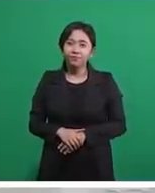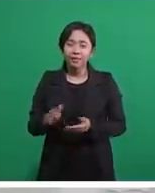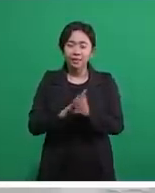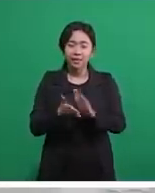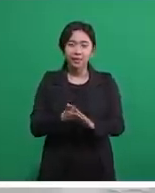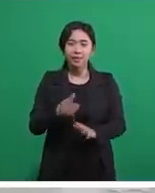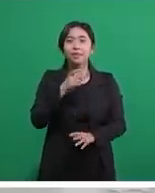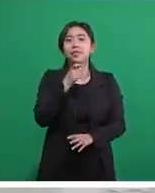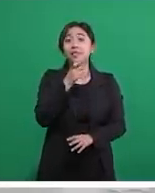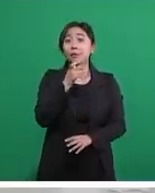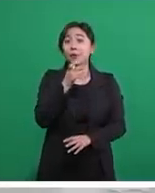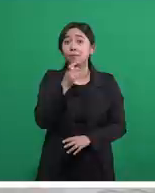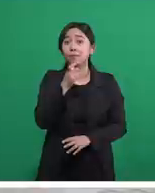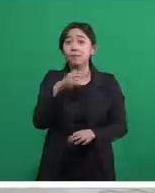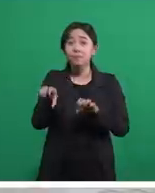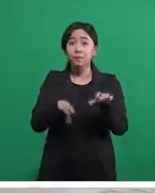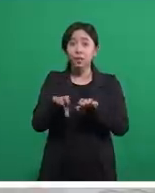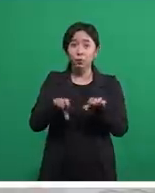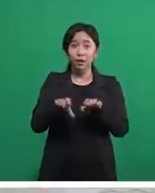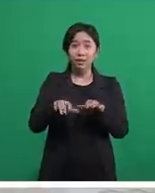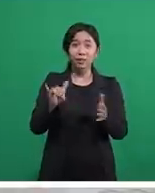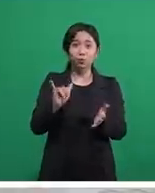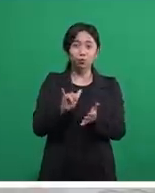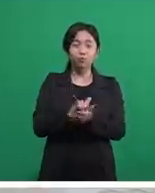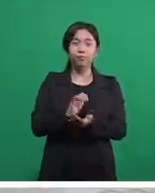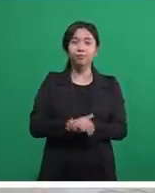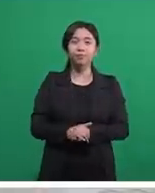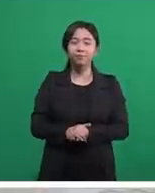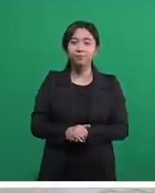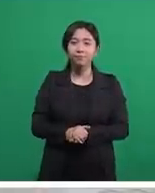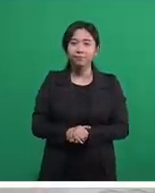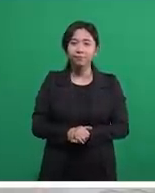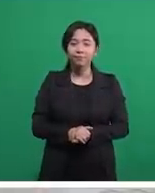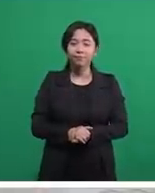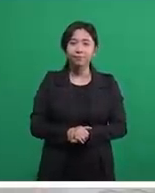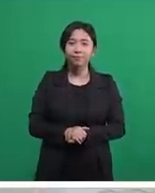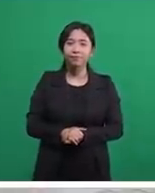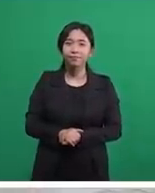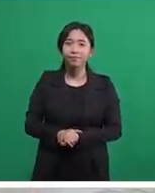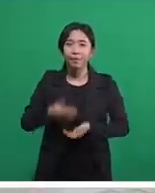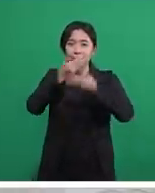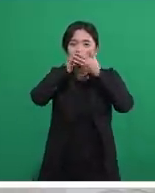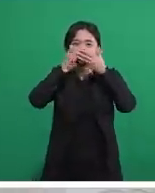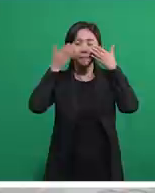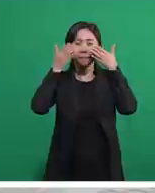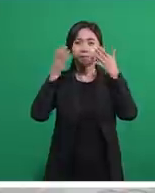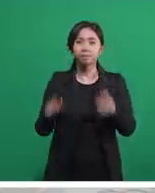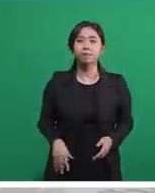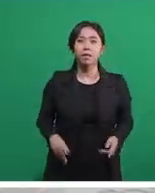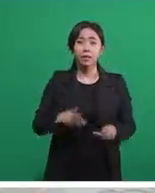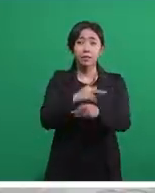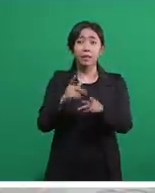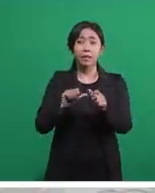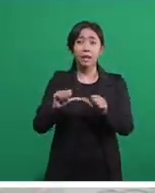Maka barang siapa melakukan hal-hal yang kecil tadi, pakai masker, menjaga